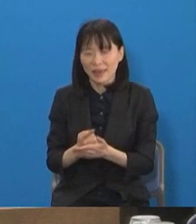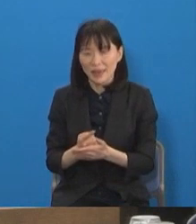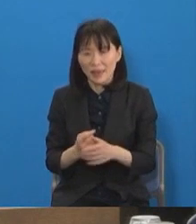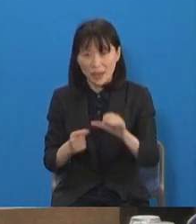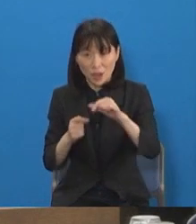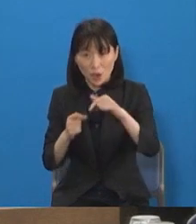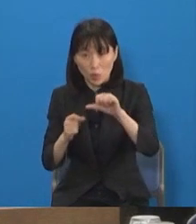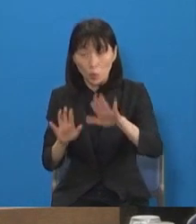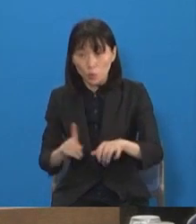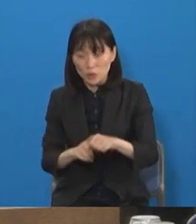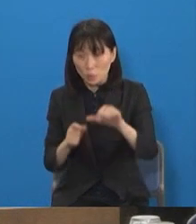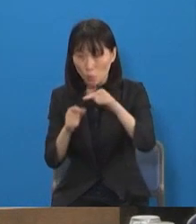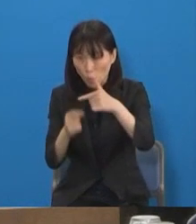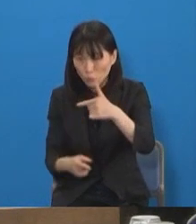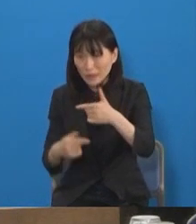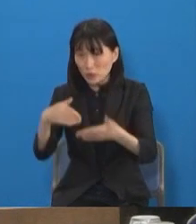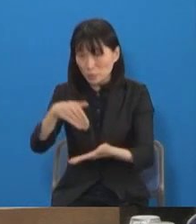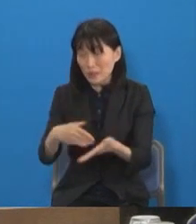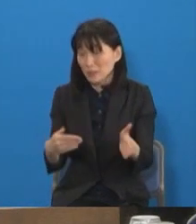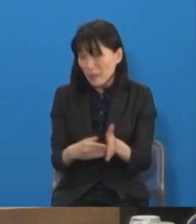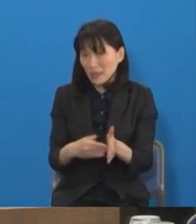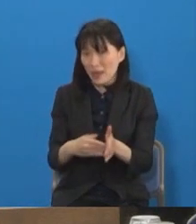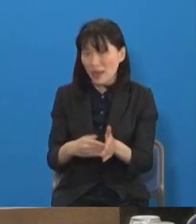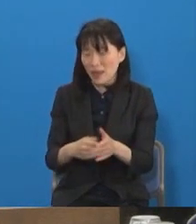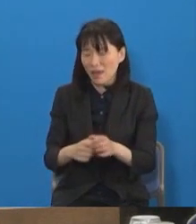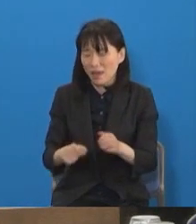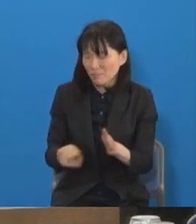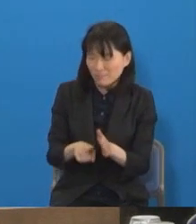末までに導入するよう努めることともあります。